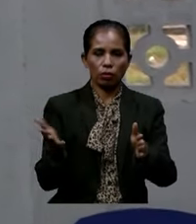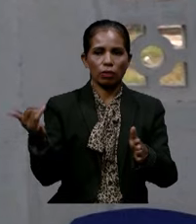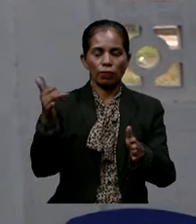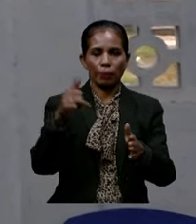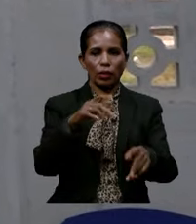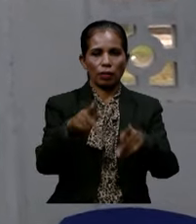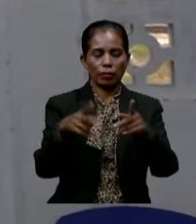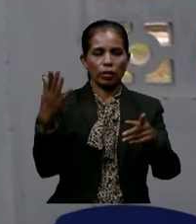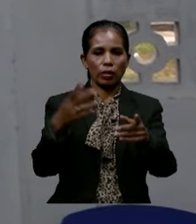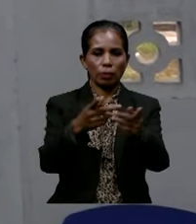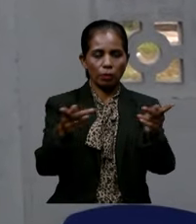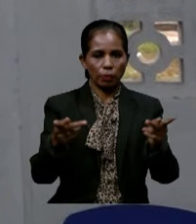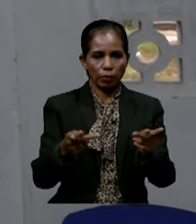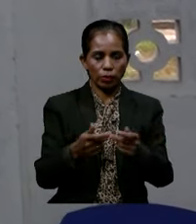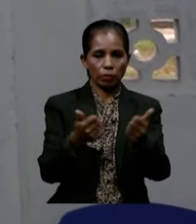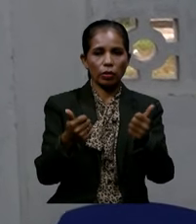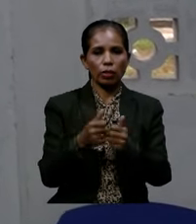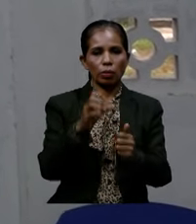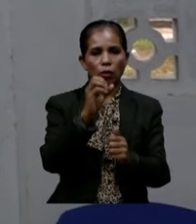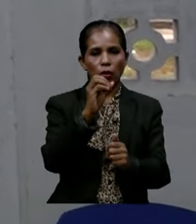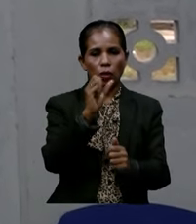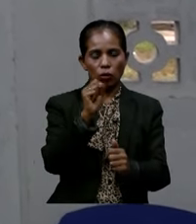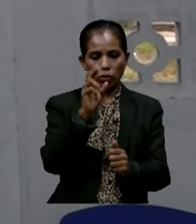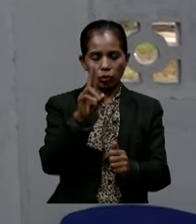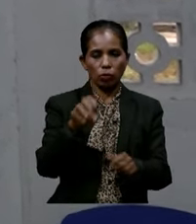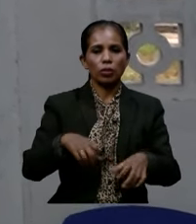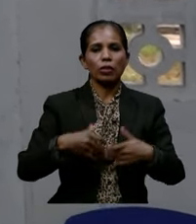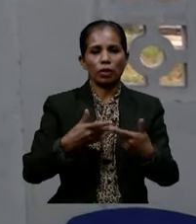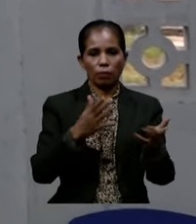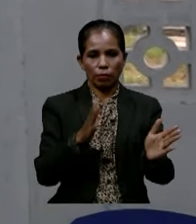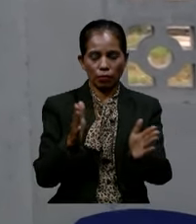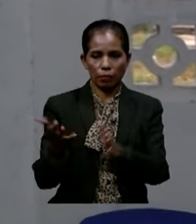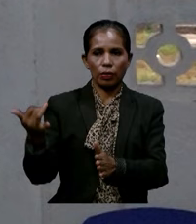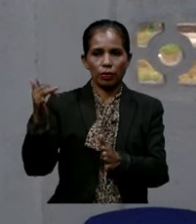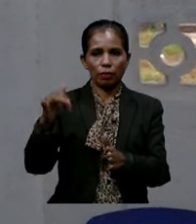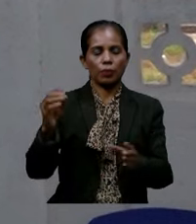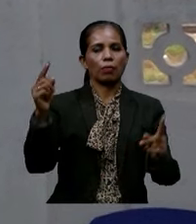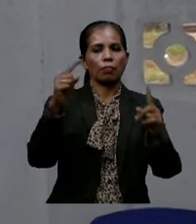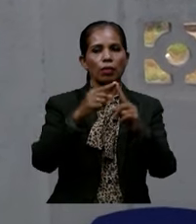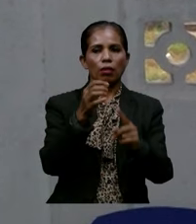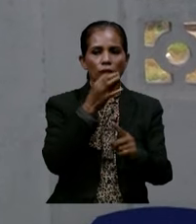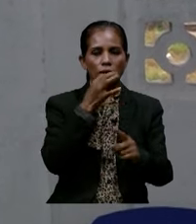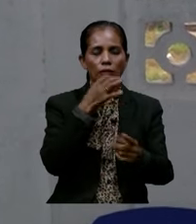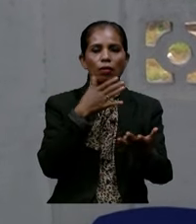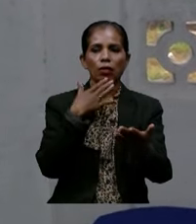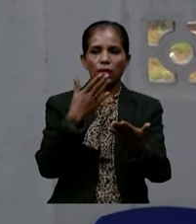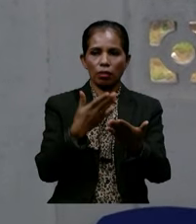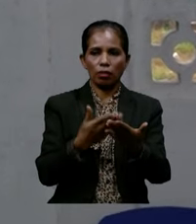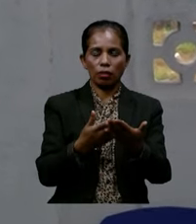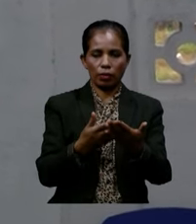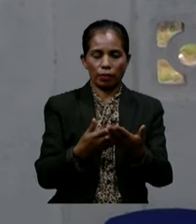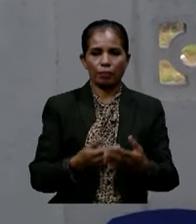usu halu wisa para perparasira pa alha di bawah maka giat ba postu